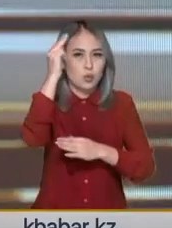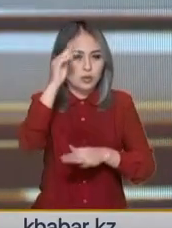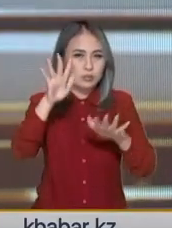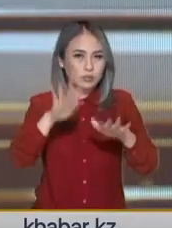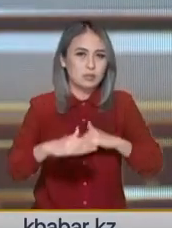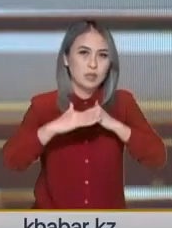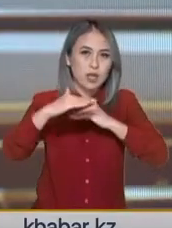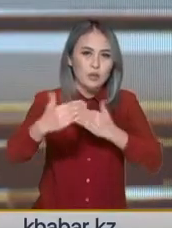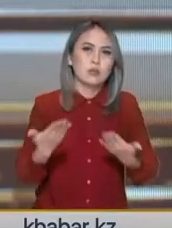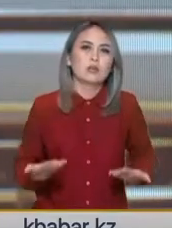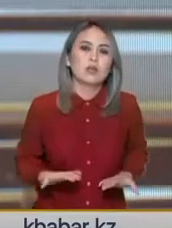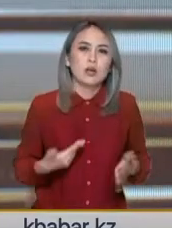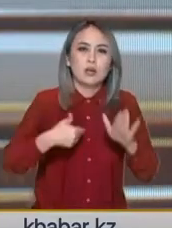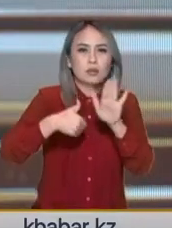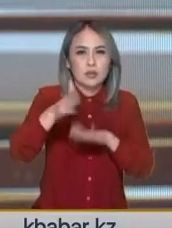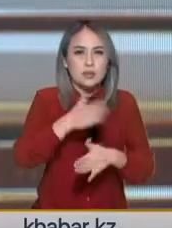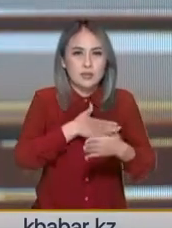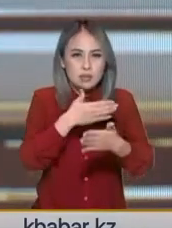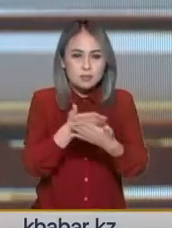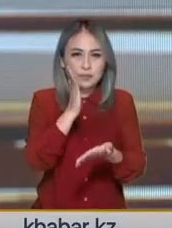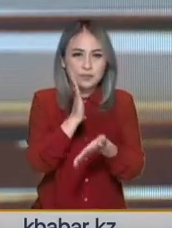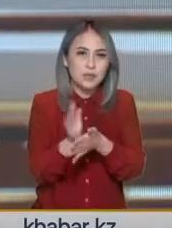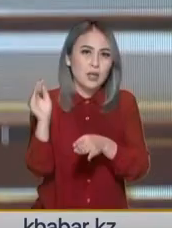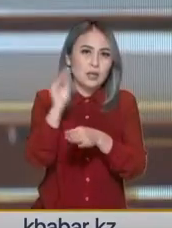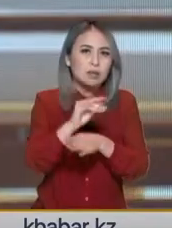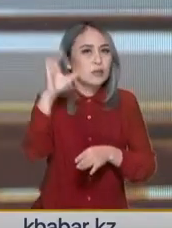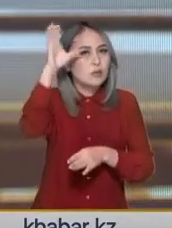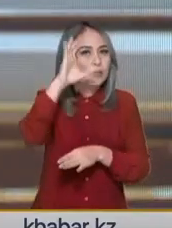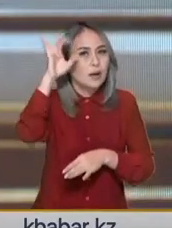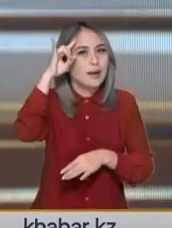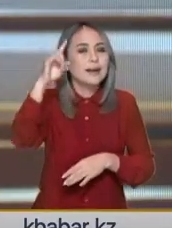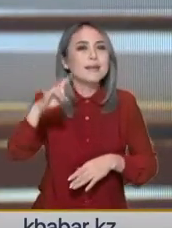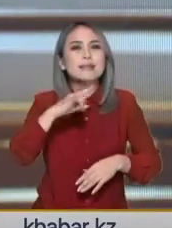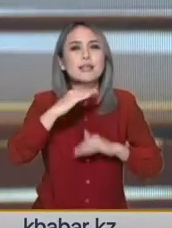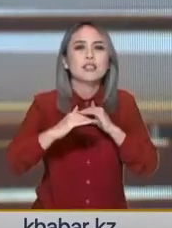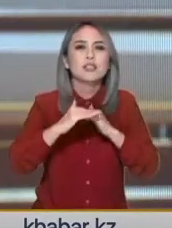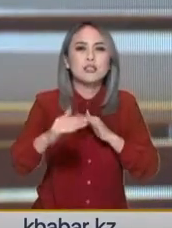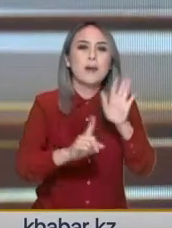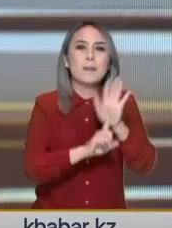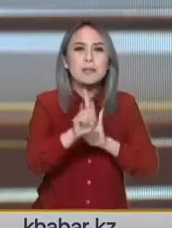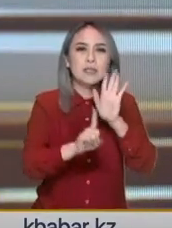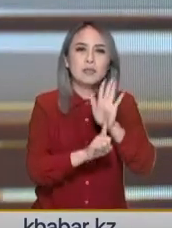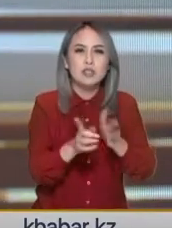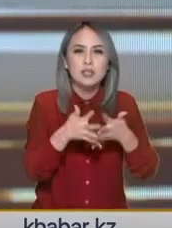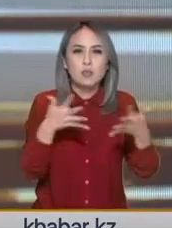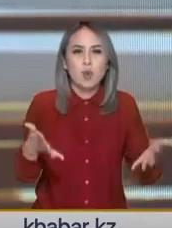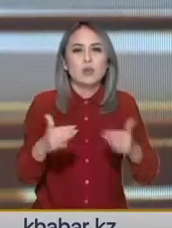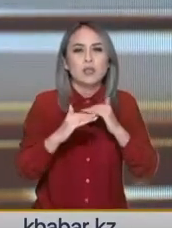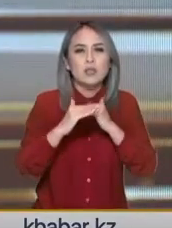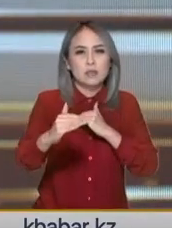оқу орындарындағы ғылыми әлеуетті нығайтуға тың серпін береді. Егіске Өзбекстандағы Қазақстан елшілігі бастамашылық